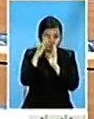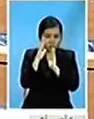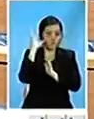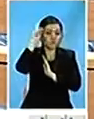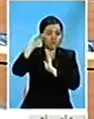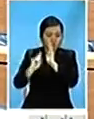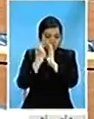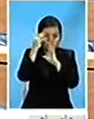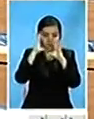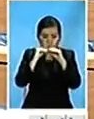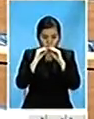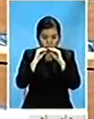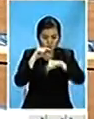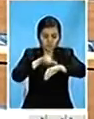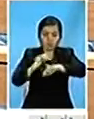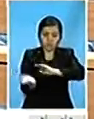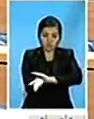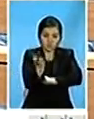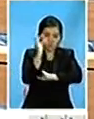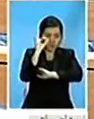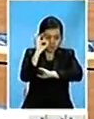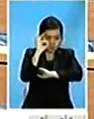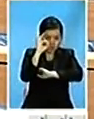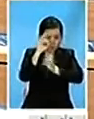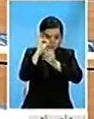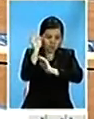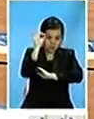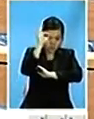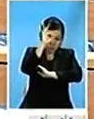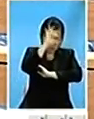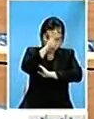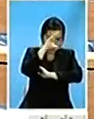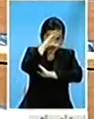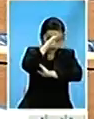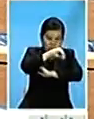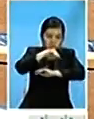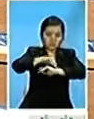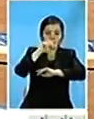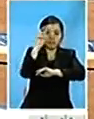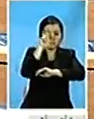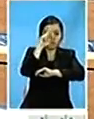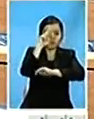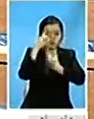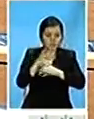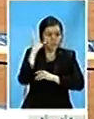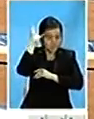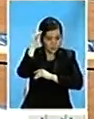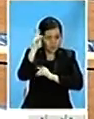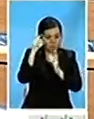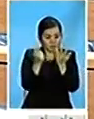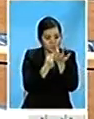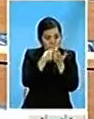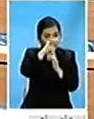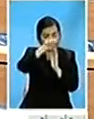ริ่มต้นในเวลา 9:00 น.และไปเสร็จสิ้นเวลาประมาณ 24:00 น.ในวันพรุ่งนี้ก็จะได้อีกประมาณ15ชั่วโม